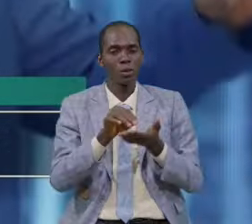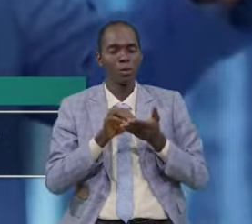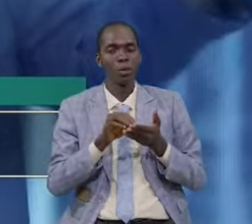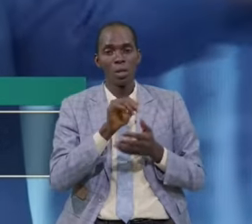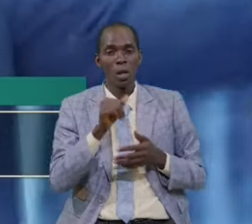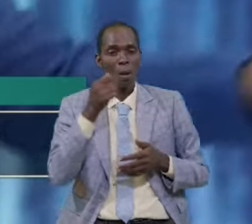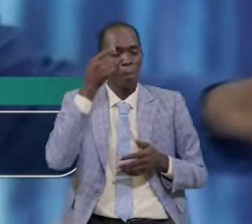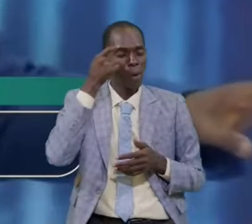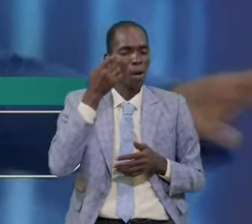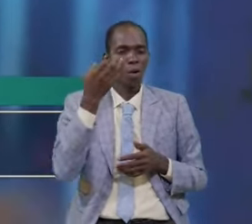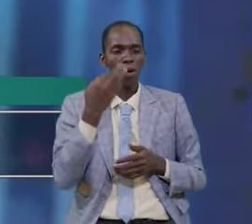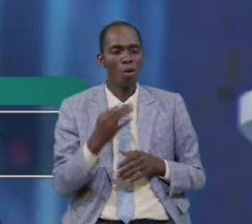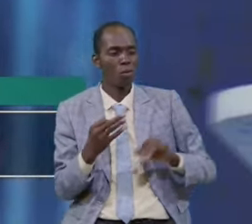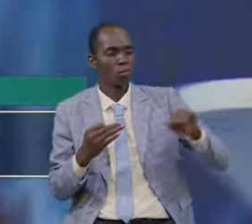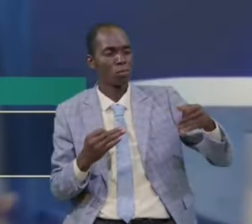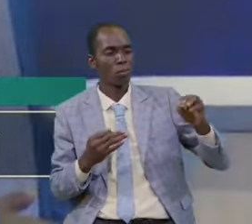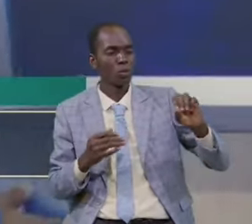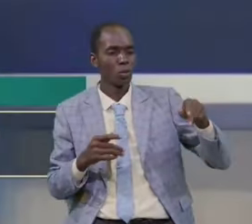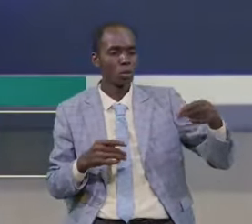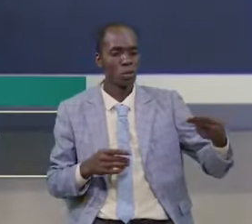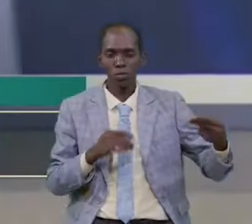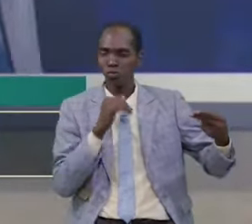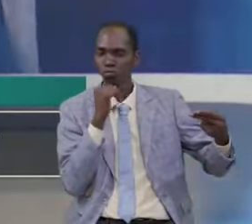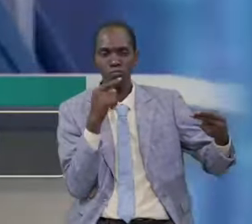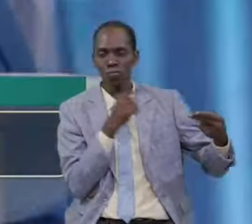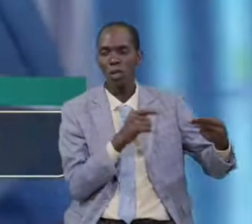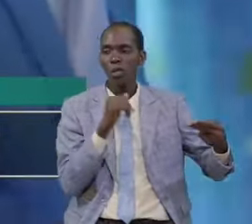pensée des autres personnes.